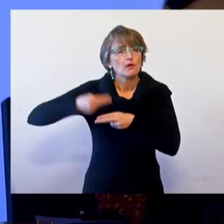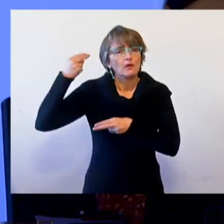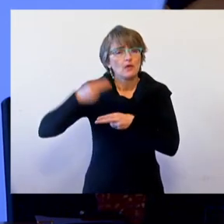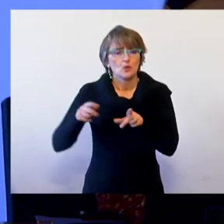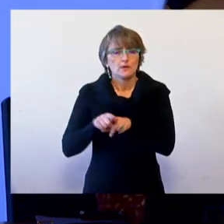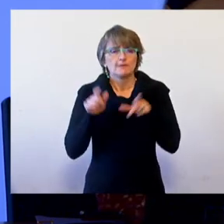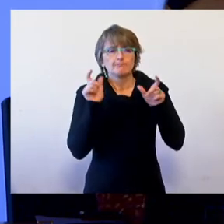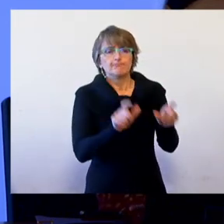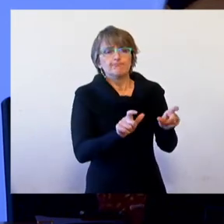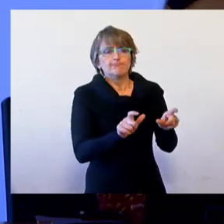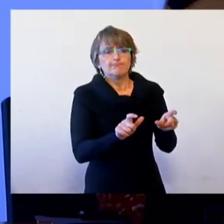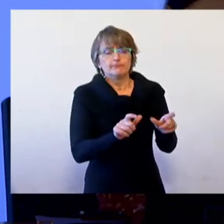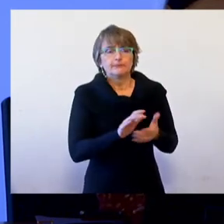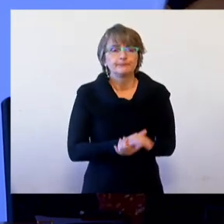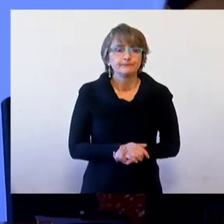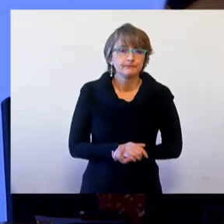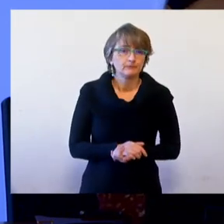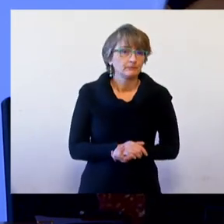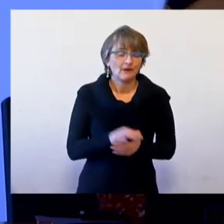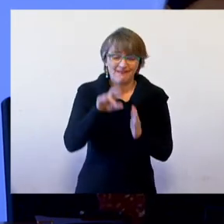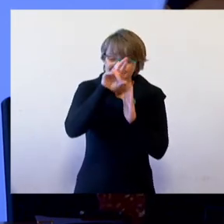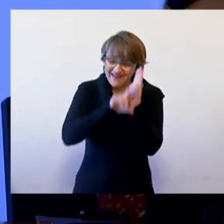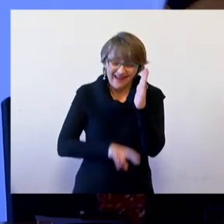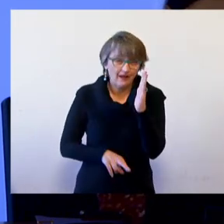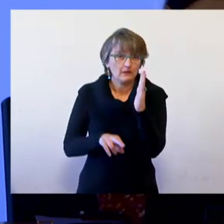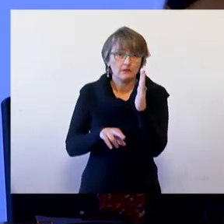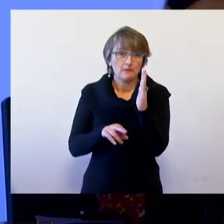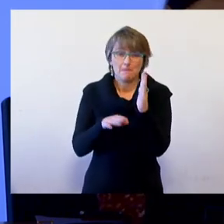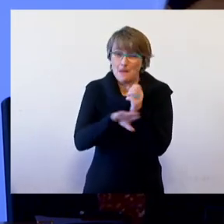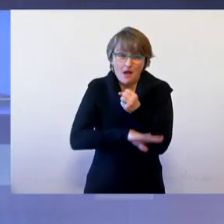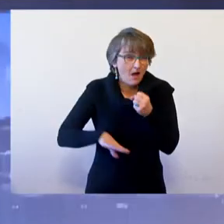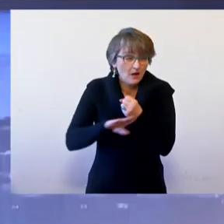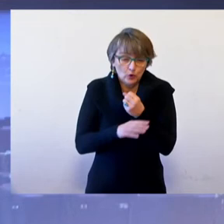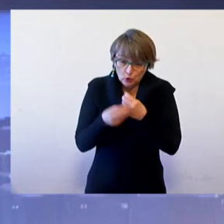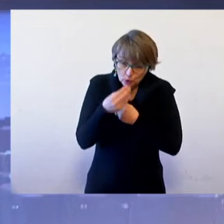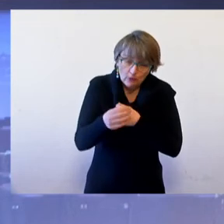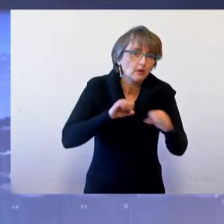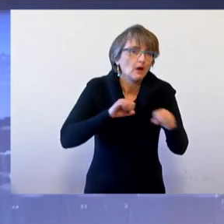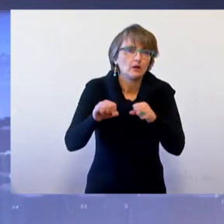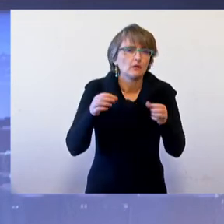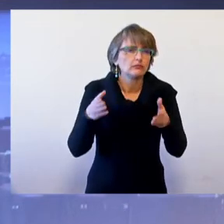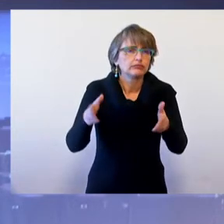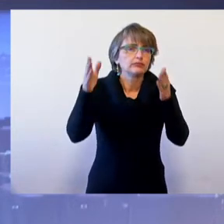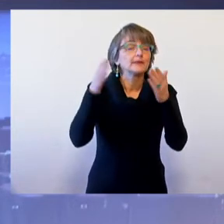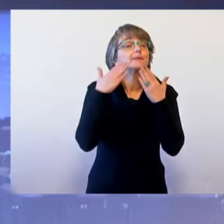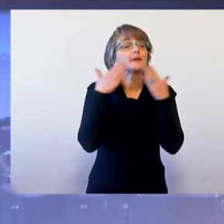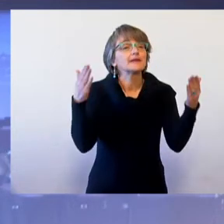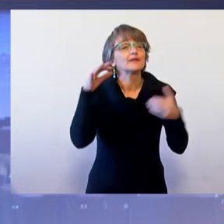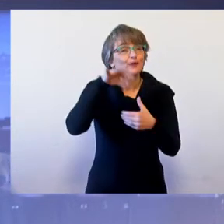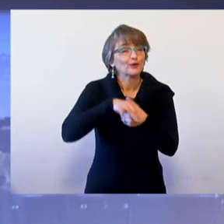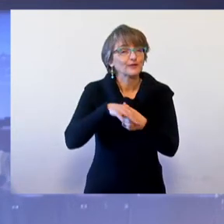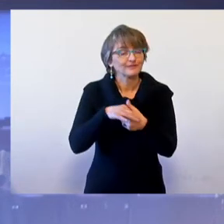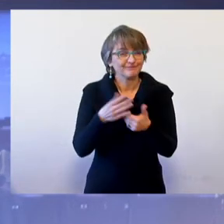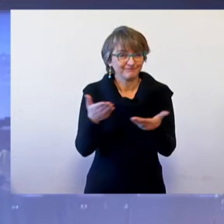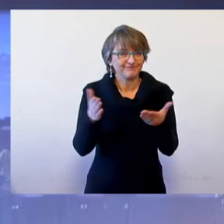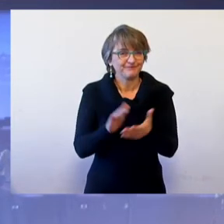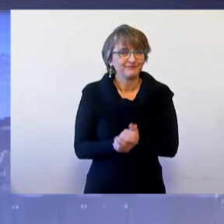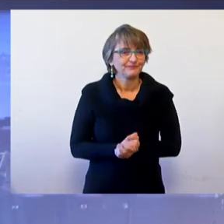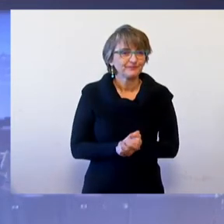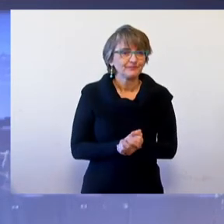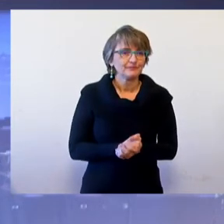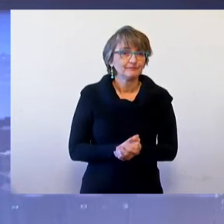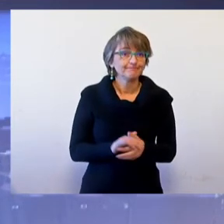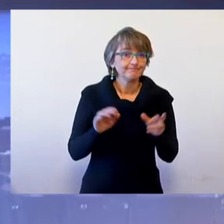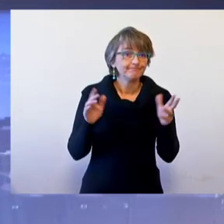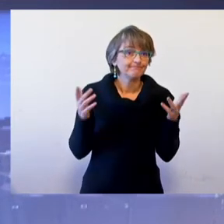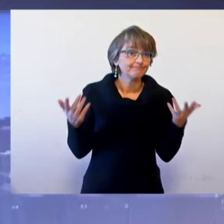dessus. Voilà, c'est la règle qui fonde l'action. Merci. Je propose de passer aux voix, espérant, M.